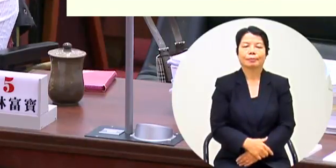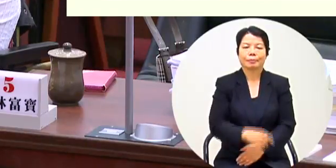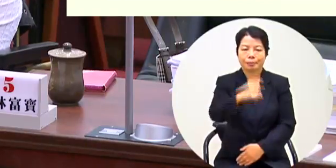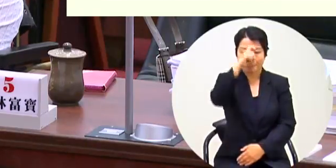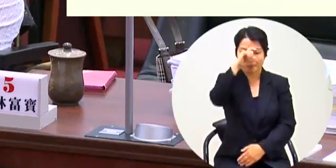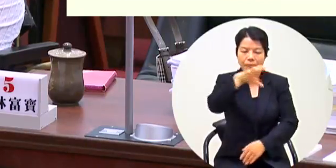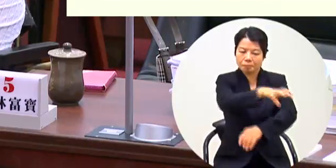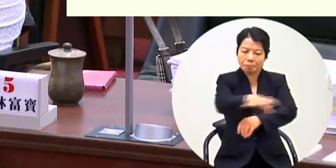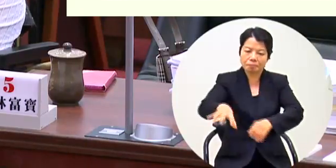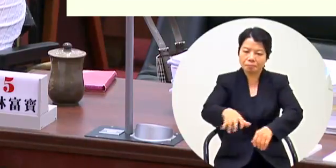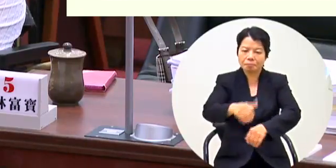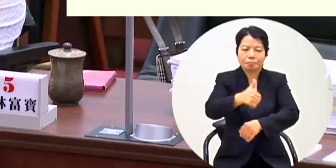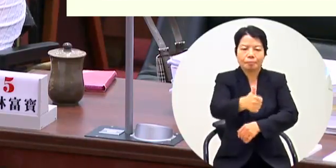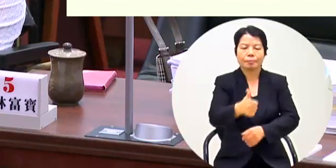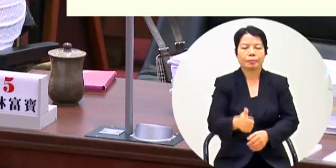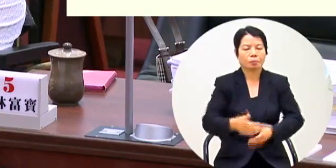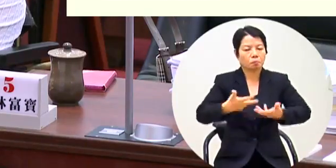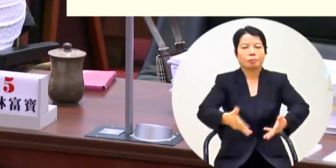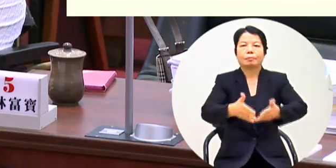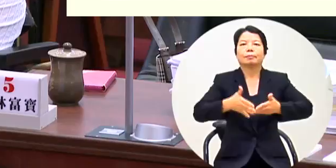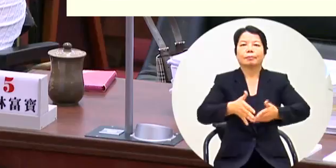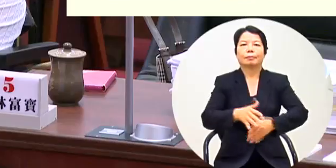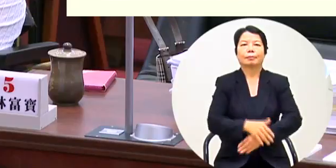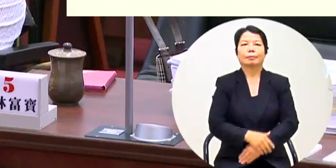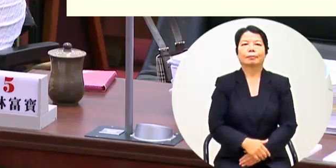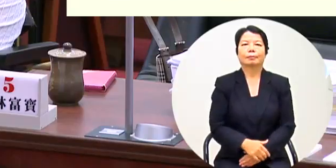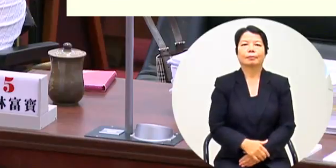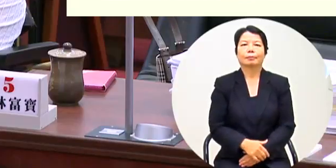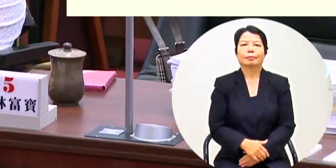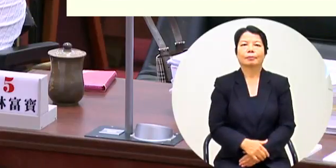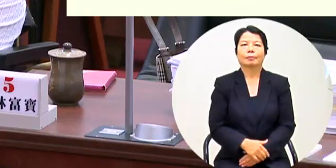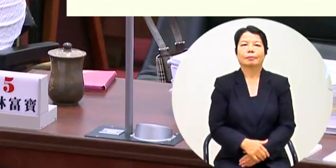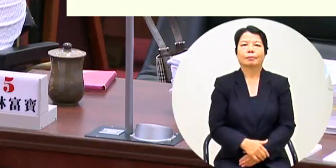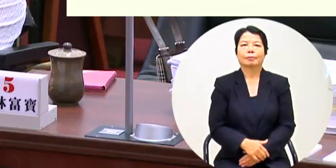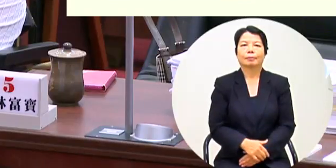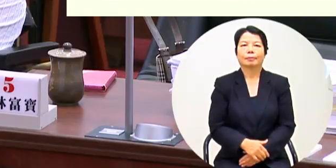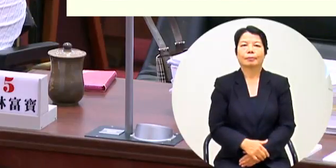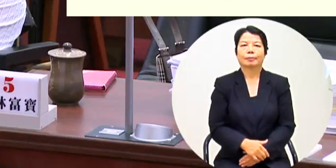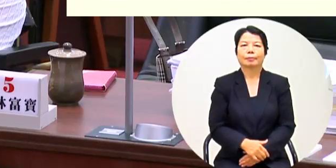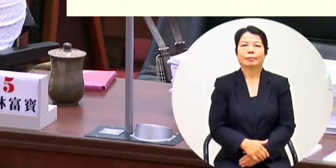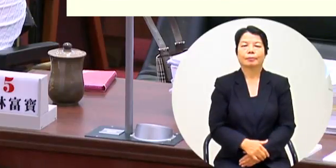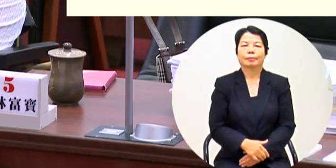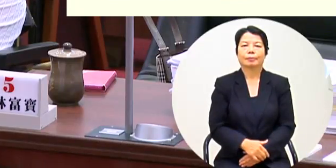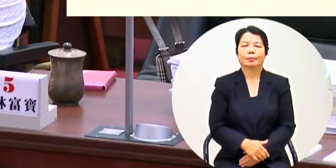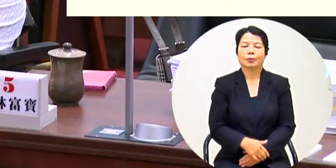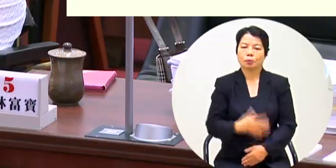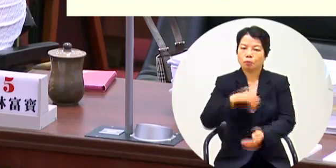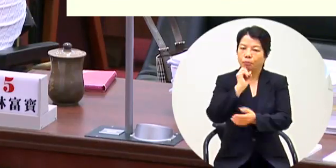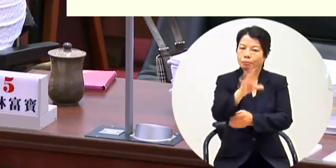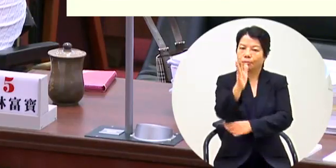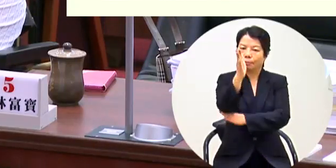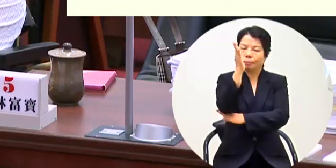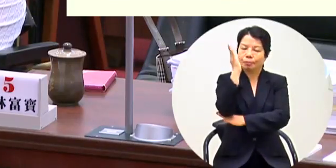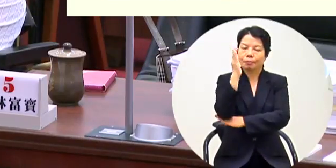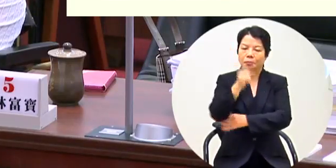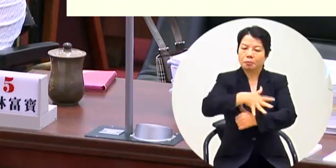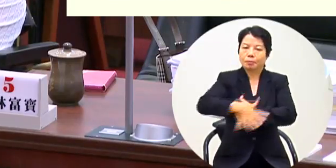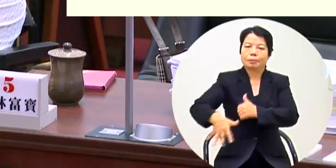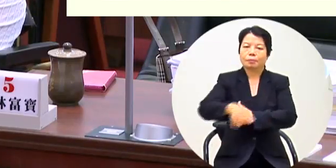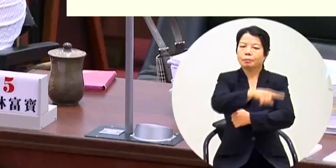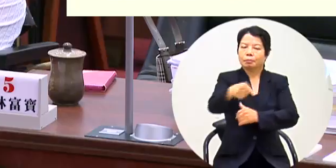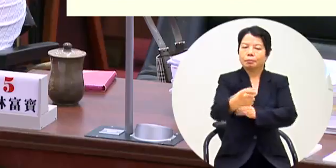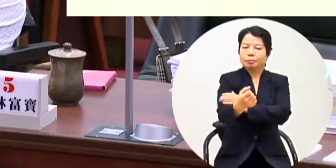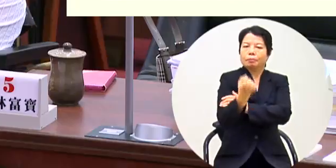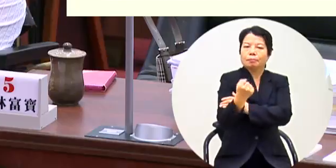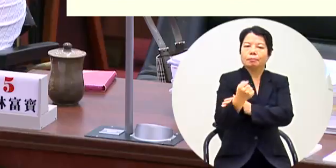要。所以呢，我今天要告诉我们市府团队，我们还有很多要努力做的地方。